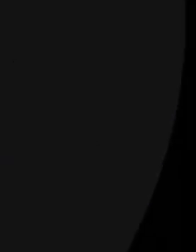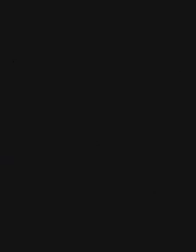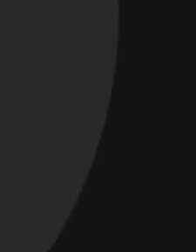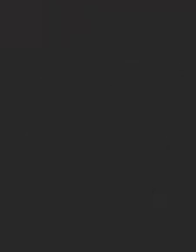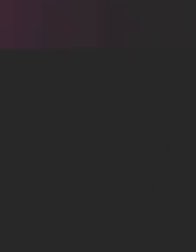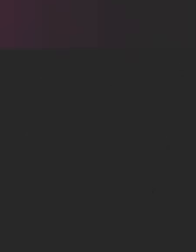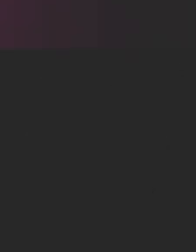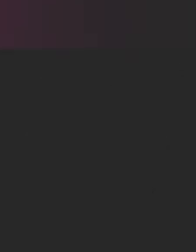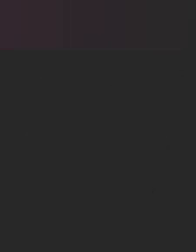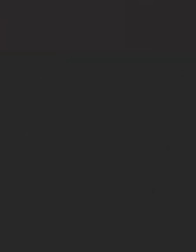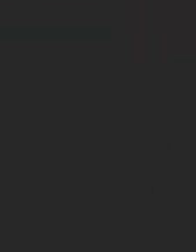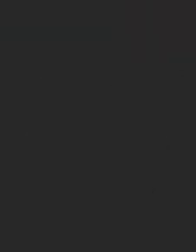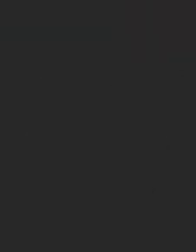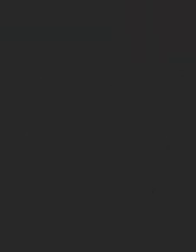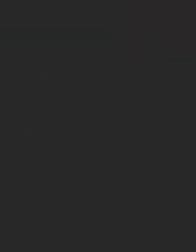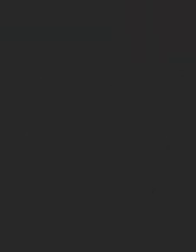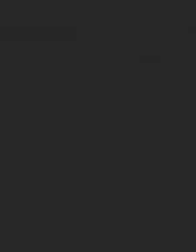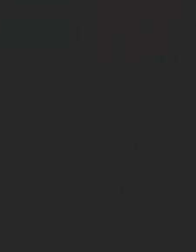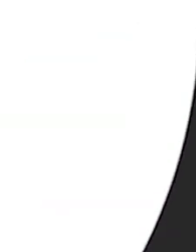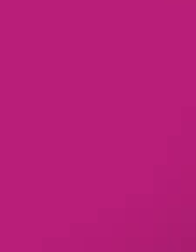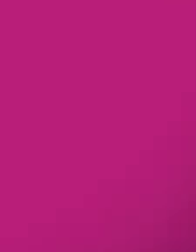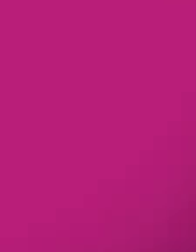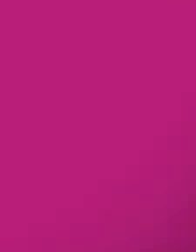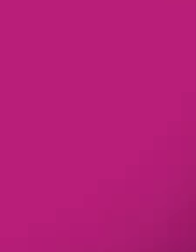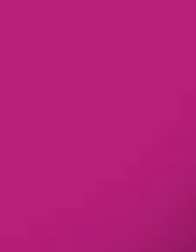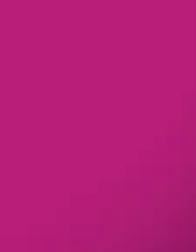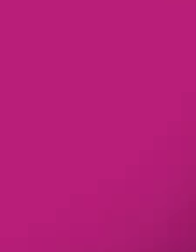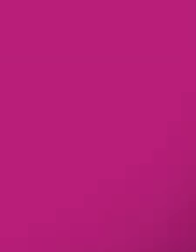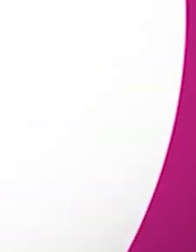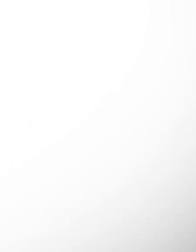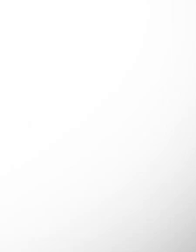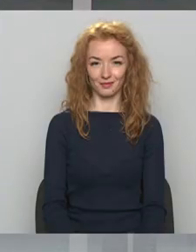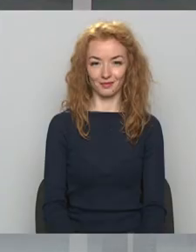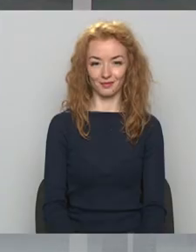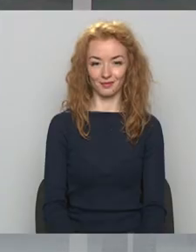Re! Viss ēters ir te!